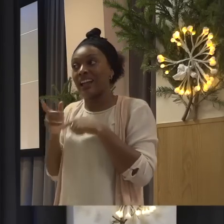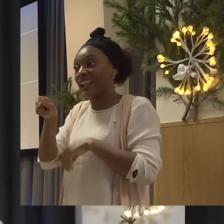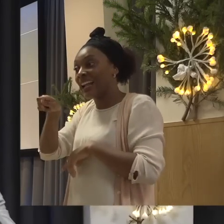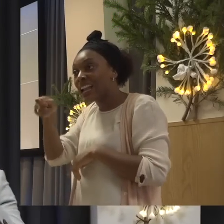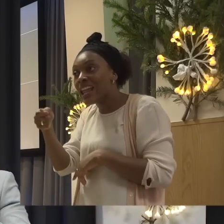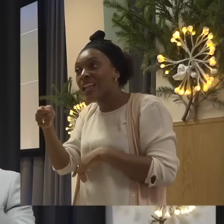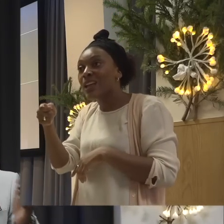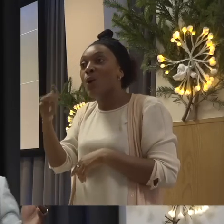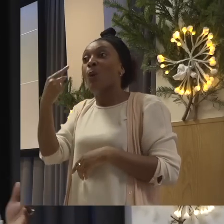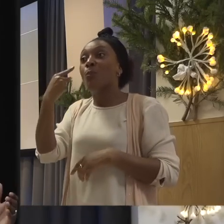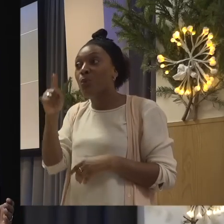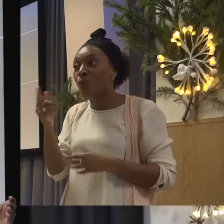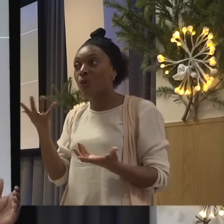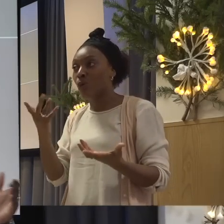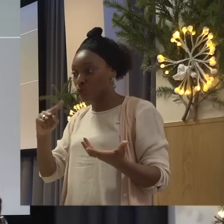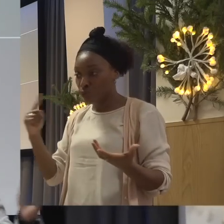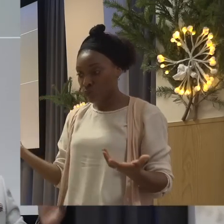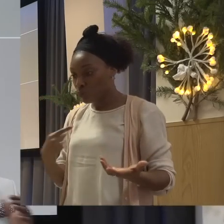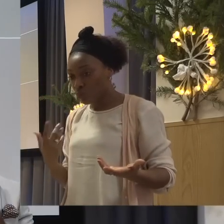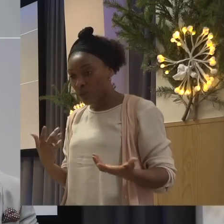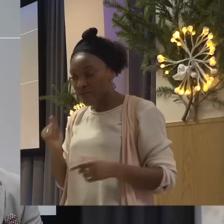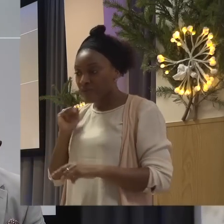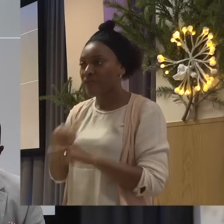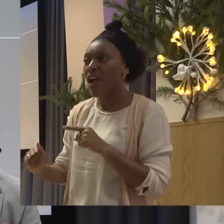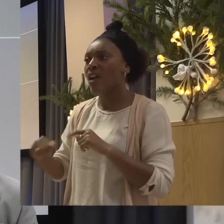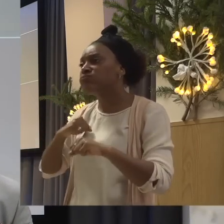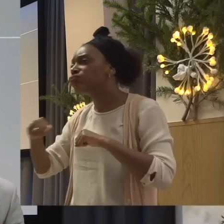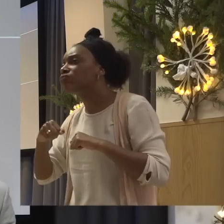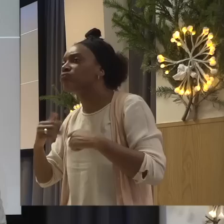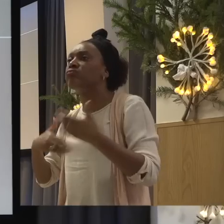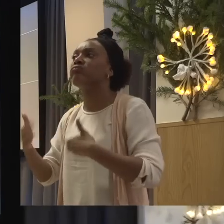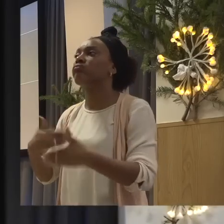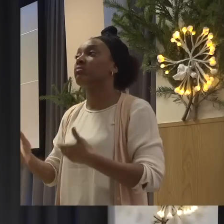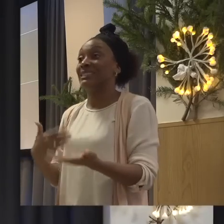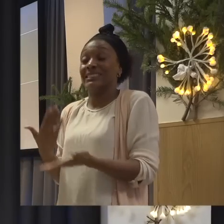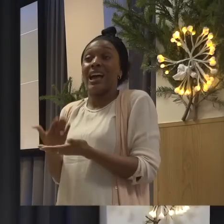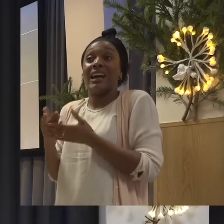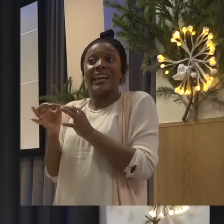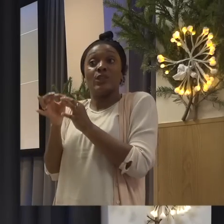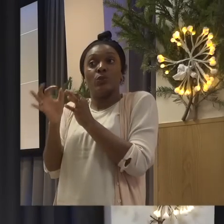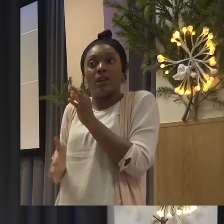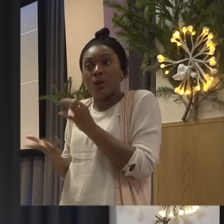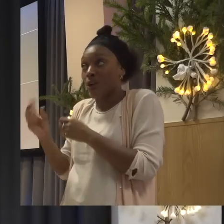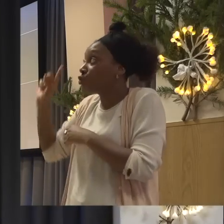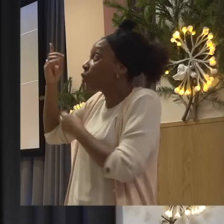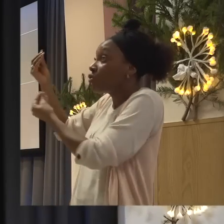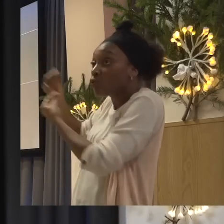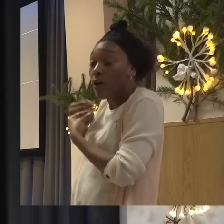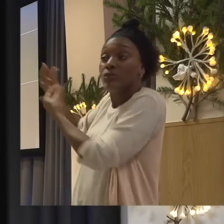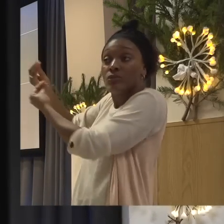que tout ce que nous sommes et tout ce que nous faisons est au fait le résultat de ce que Dieu nous